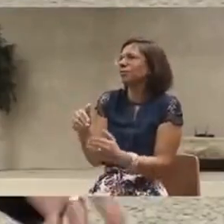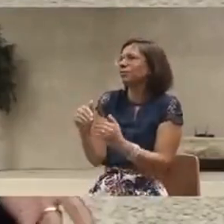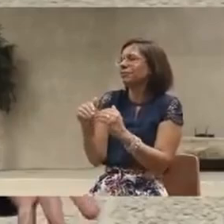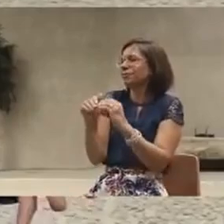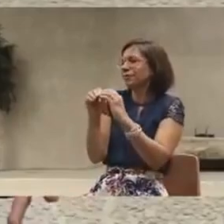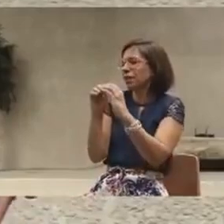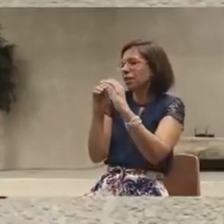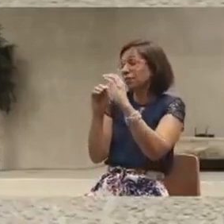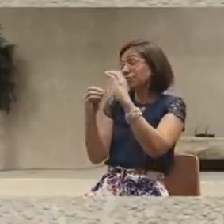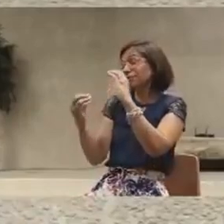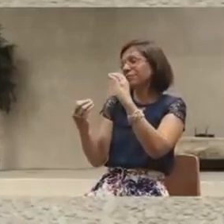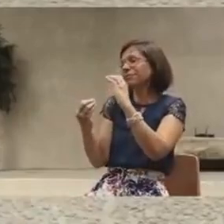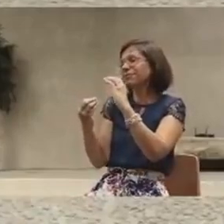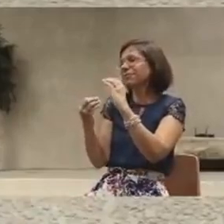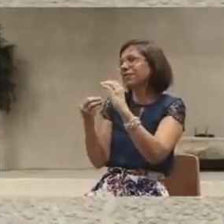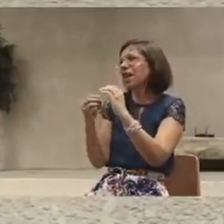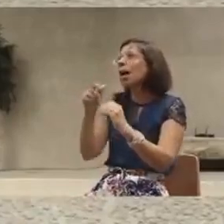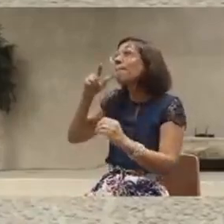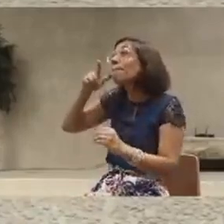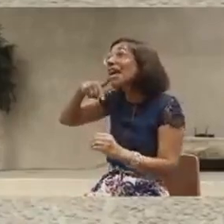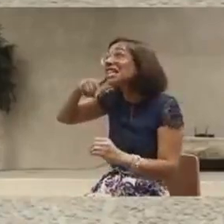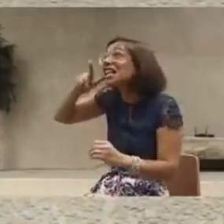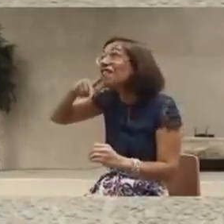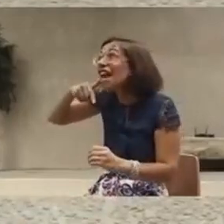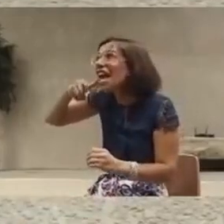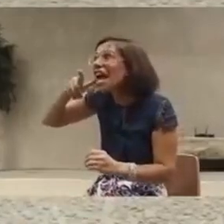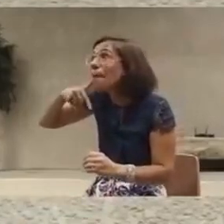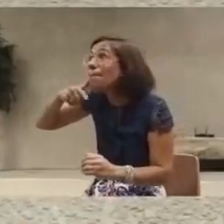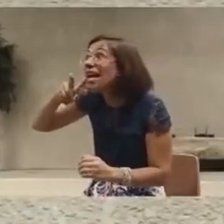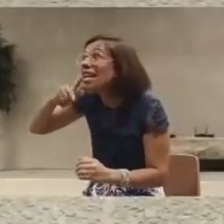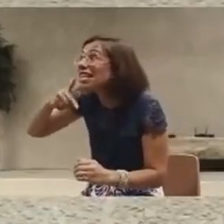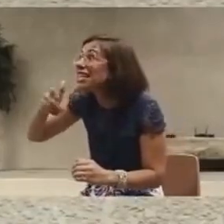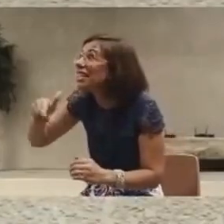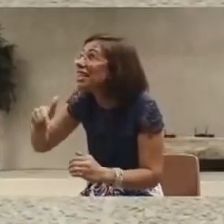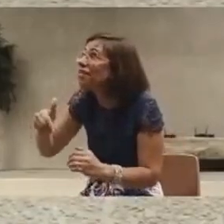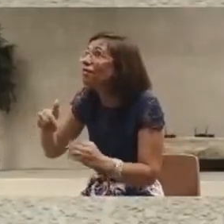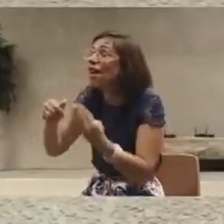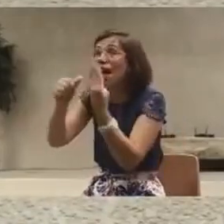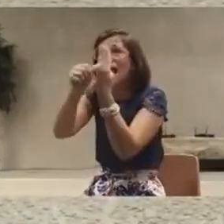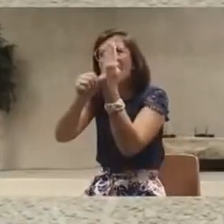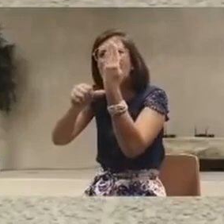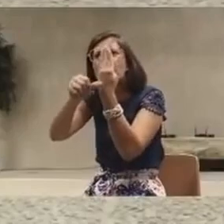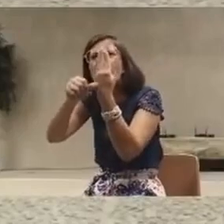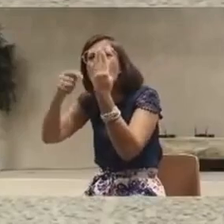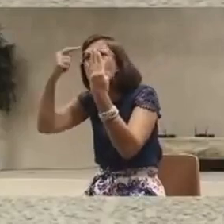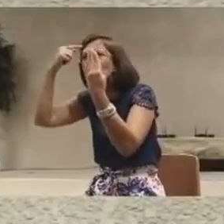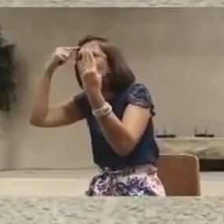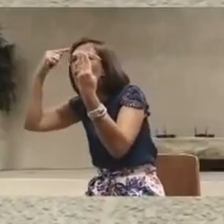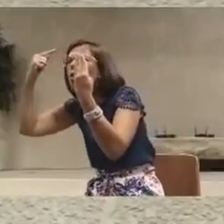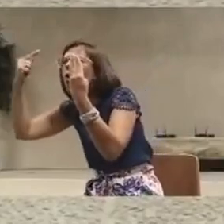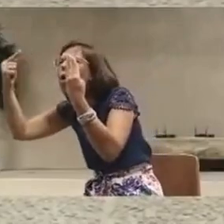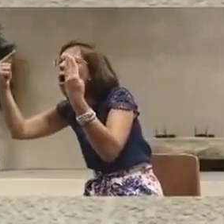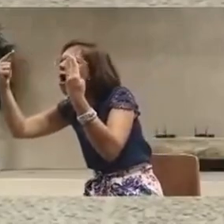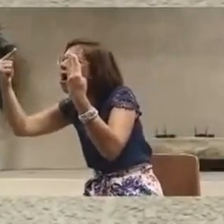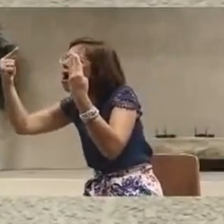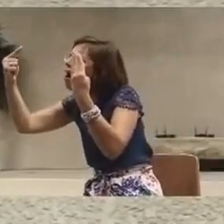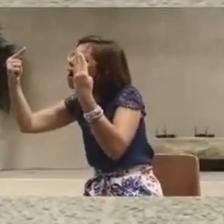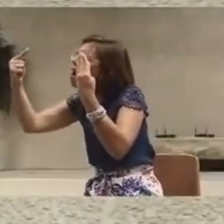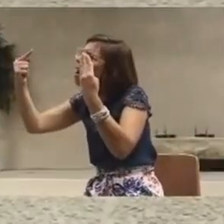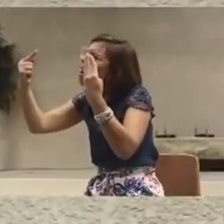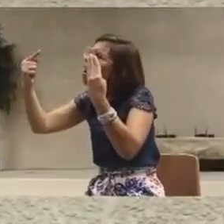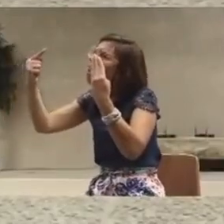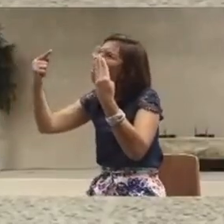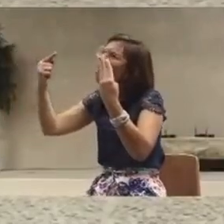persévères, plus tu crois à la parole de Dieu et que tu développes un